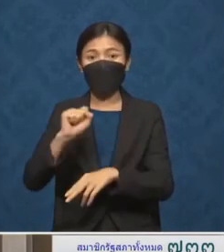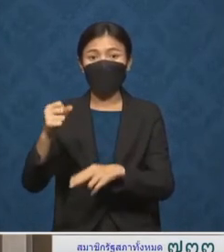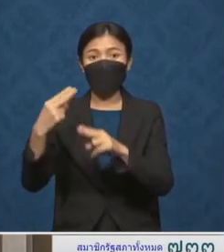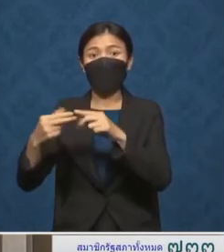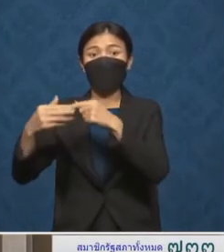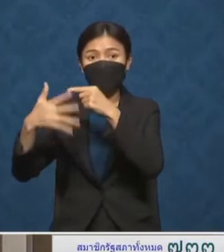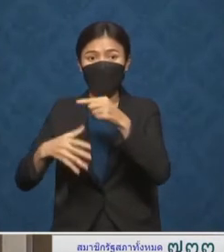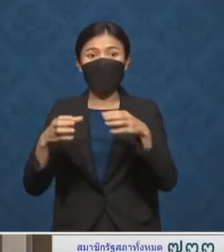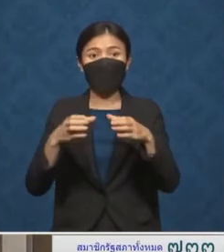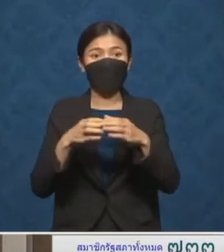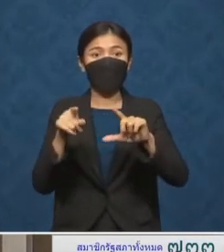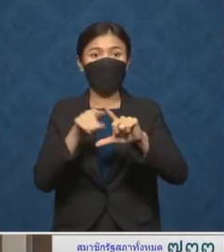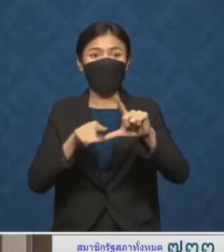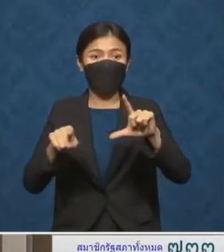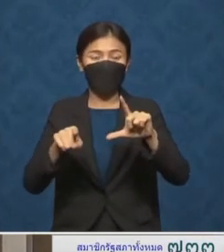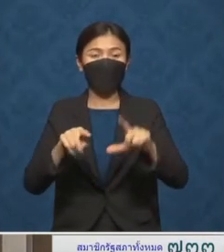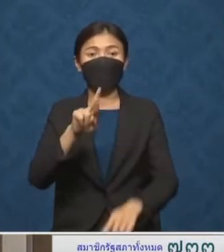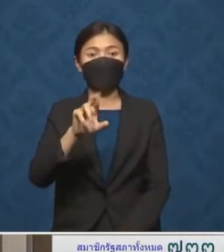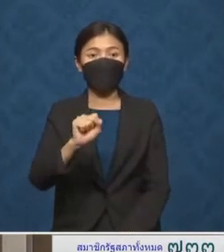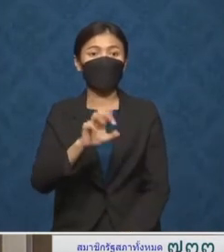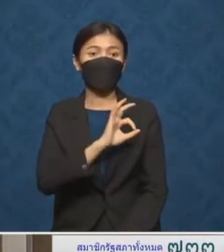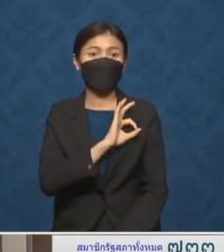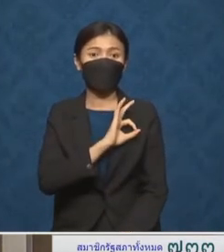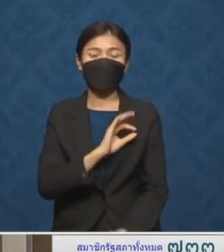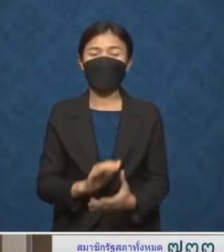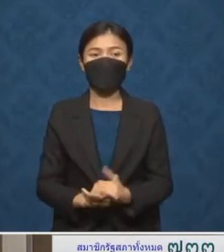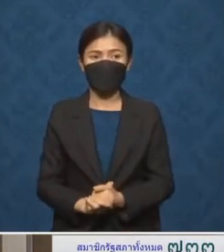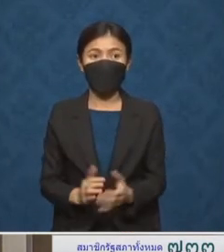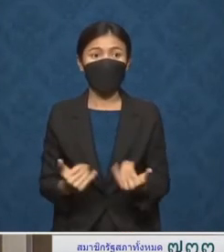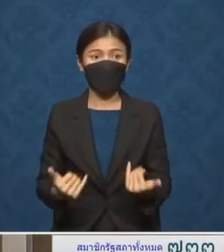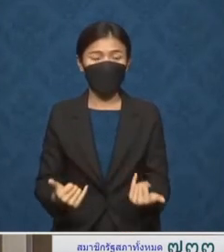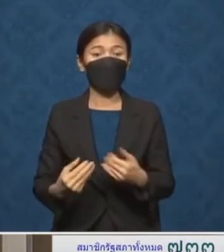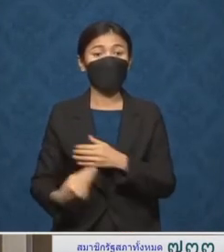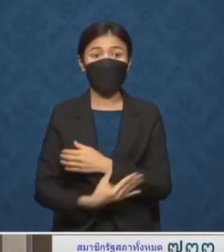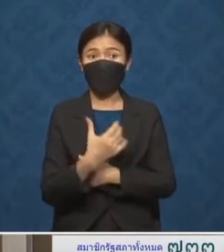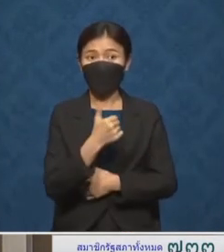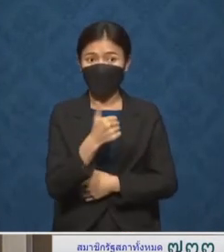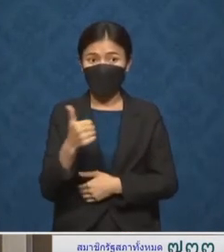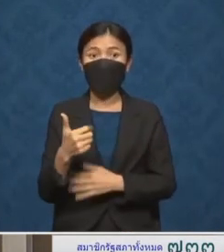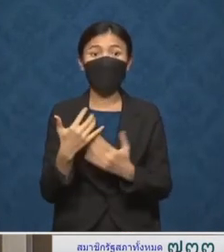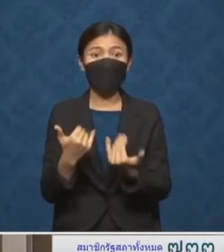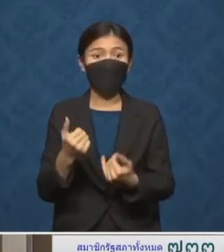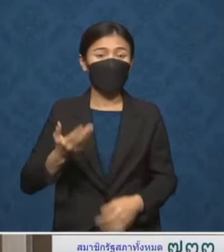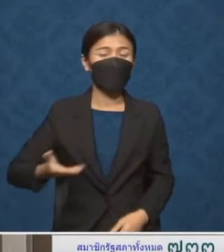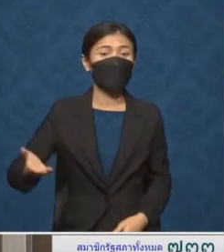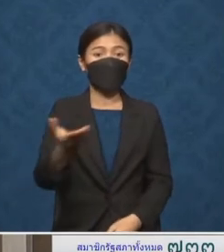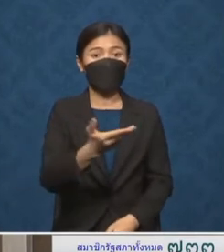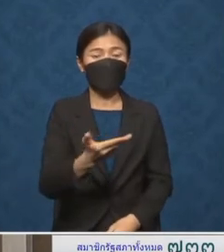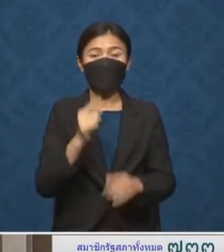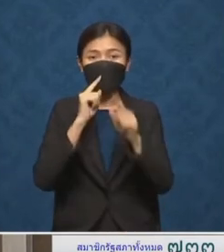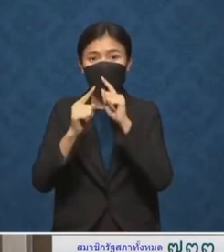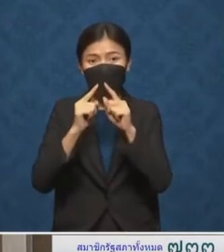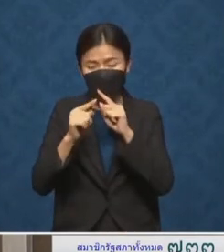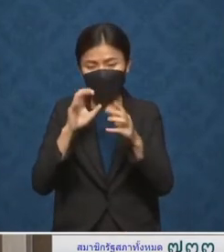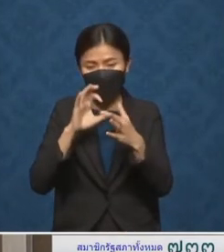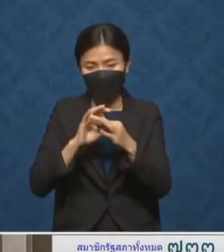ประสภาครับเป็นโอกาสอย่างดีอย่างยิ่งครับที่รัตนภาได้มาอภิปรายเกี่ยวกับรัฐธรรมนูญ